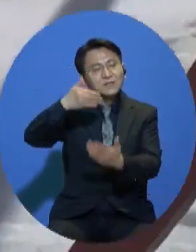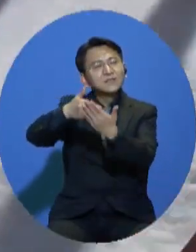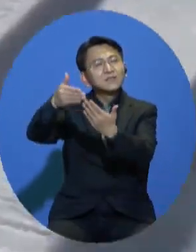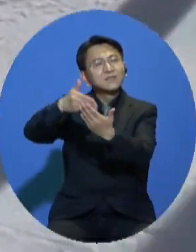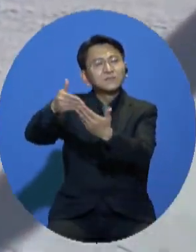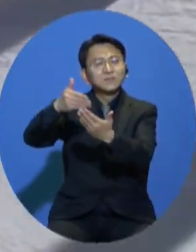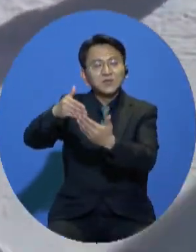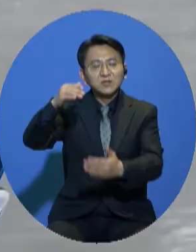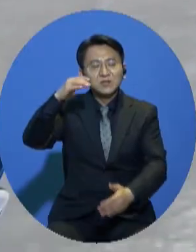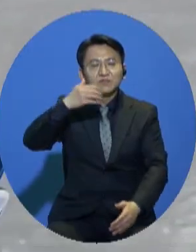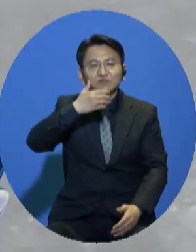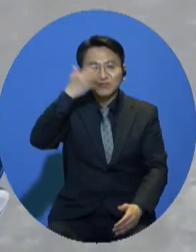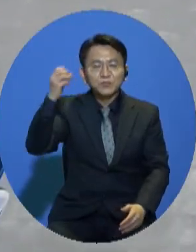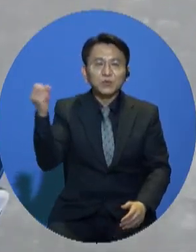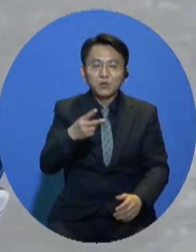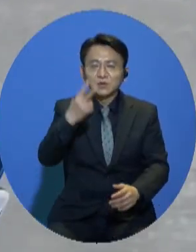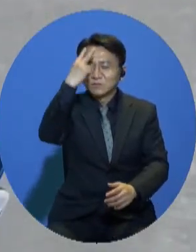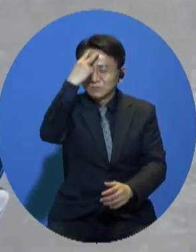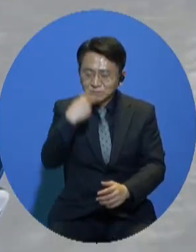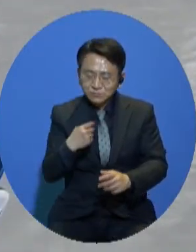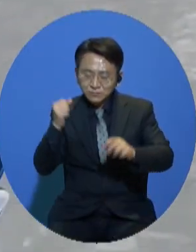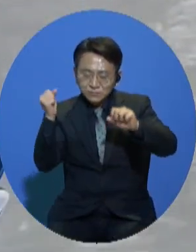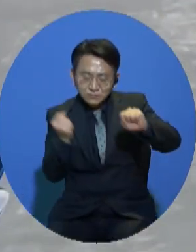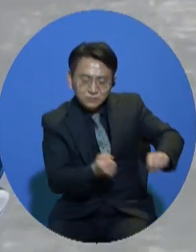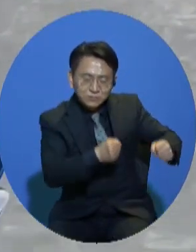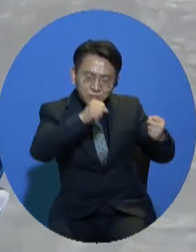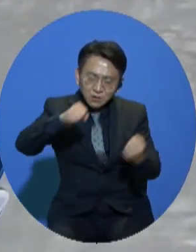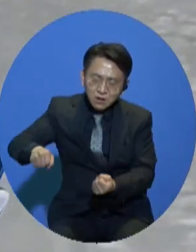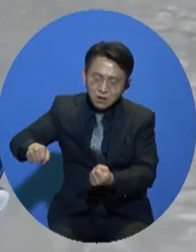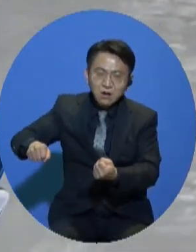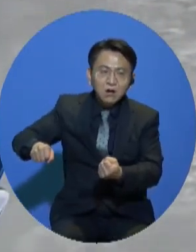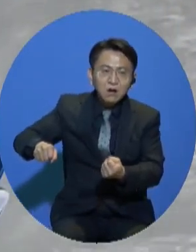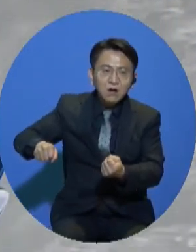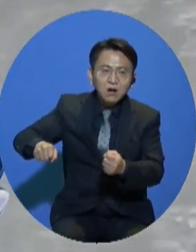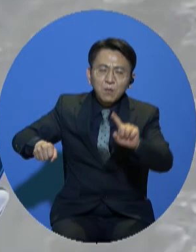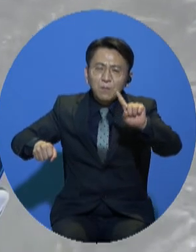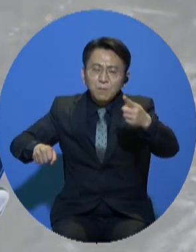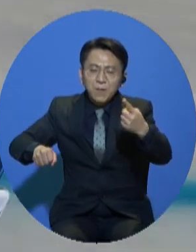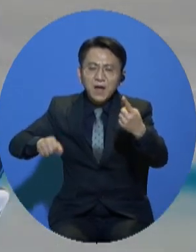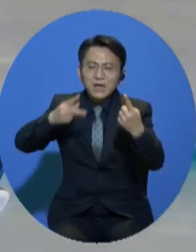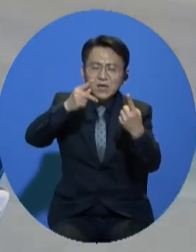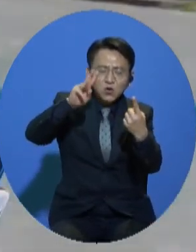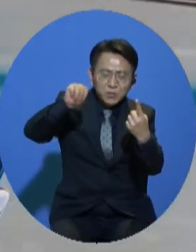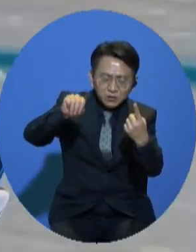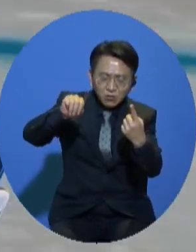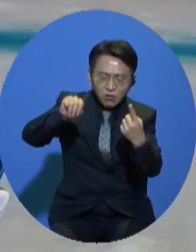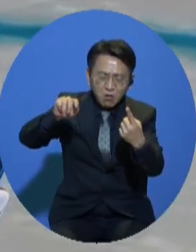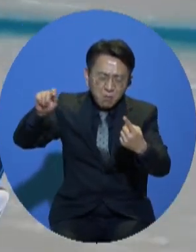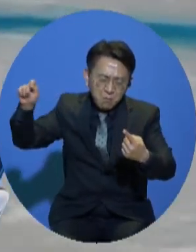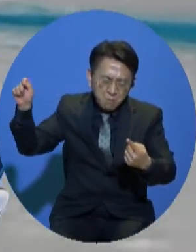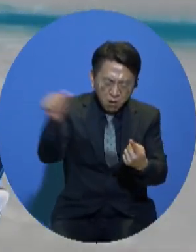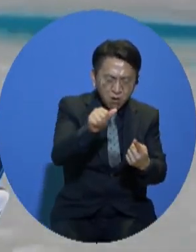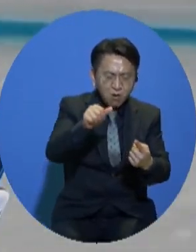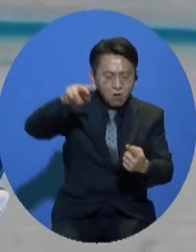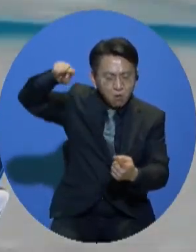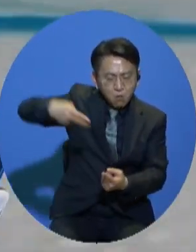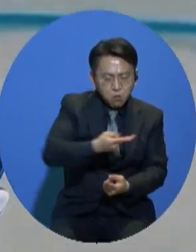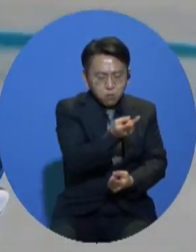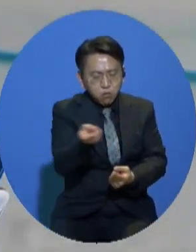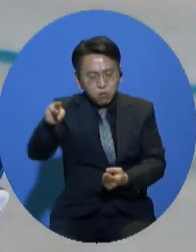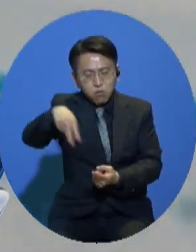싶습니다. 그리고 시각 장애인 스키어들이 100km 속도로 이렇게 슬로프를